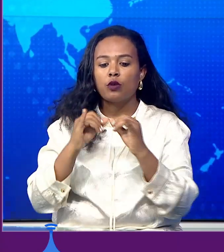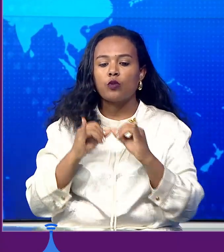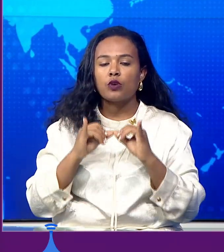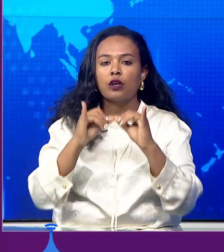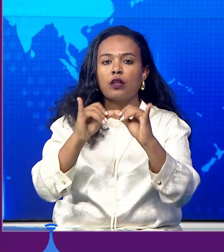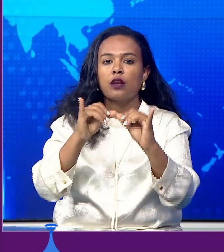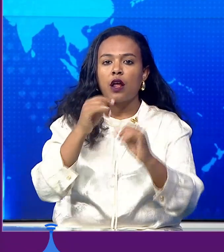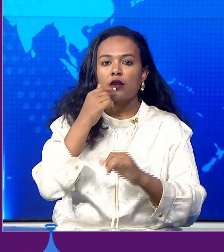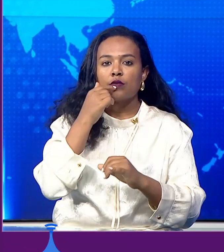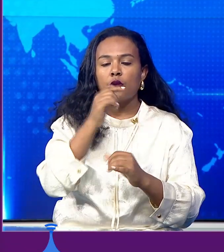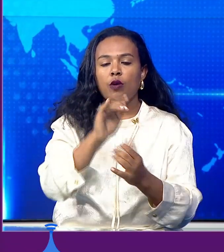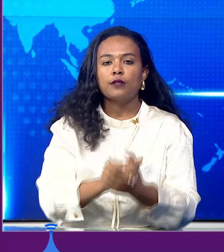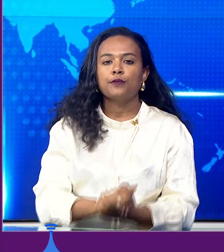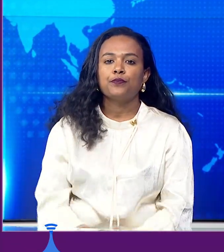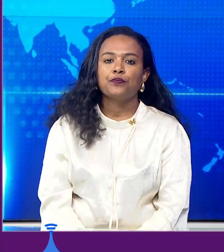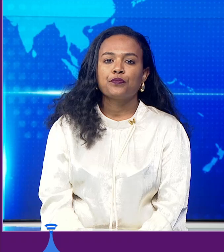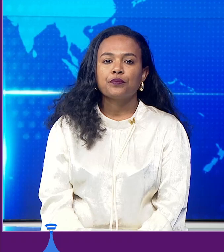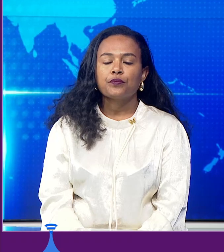ብለዋል።